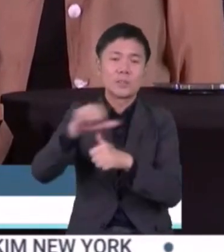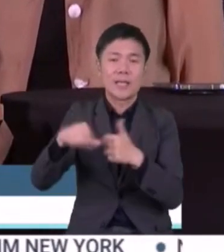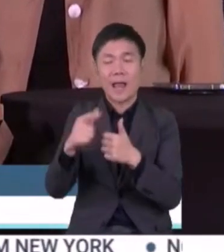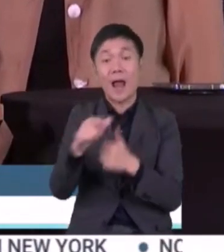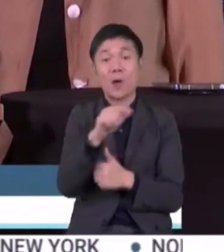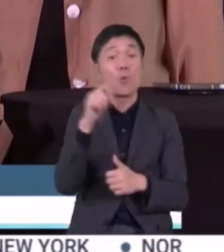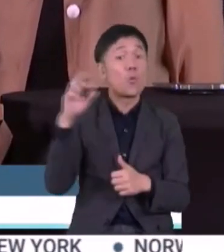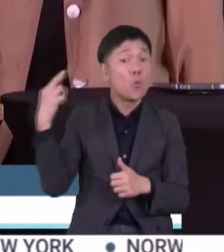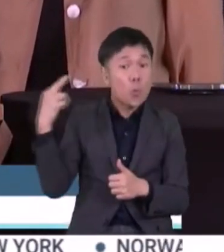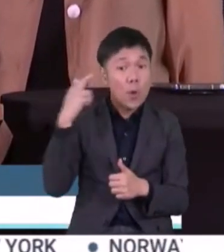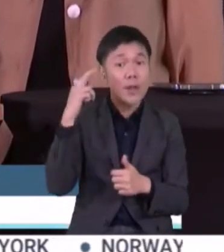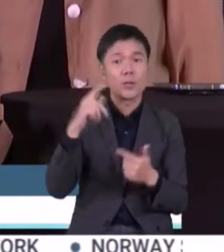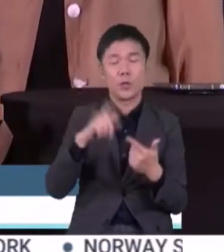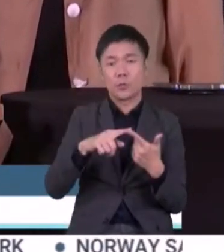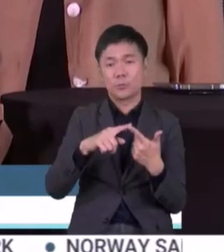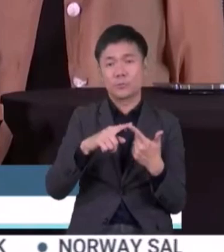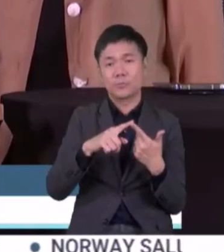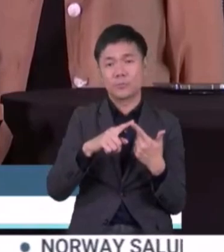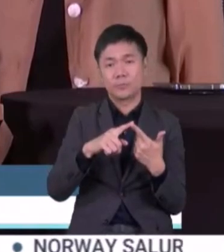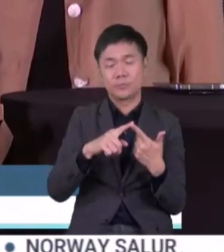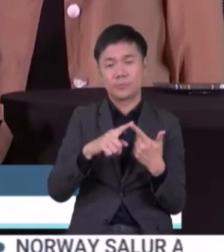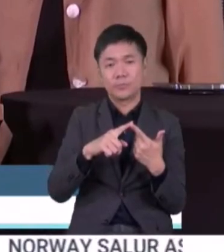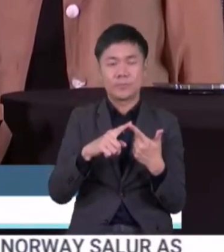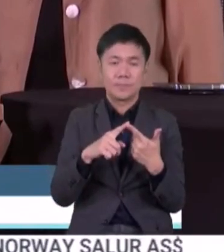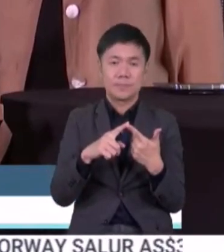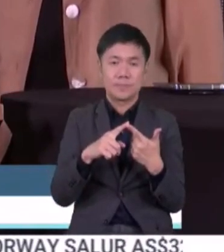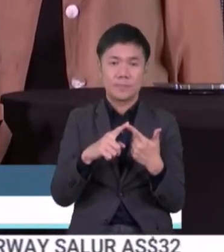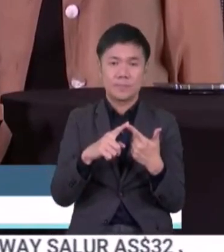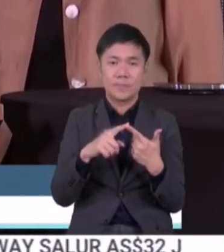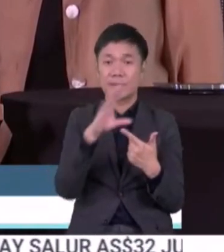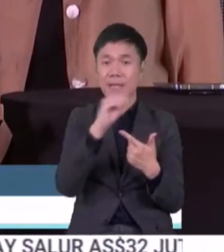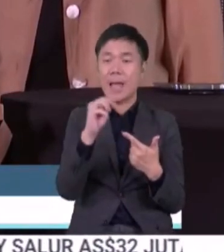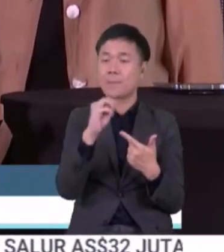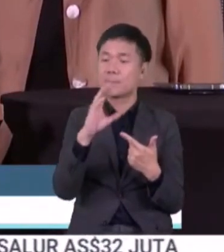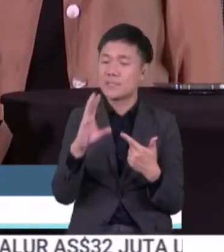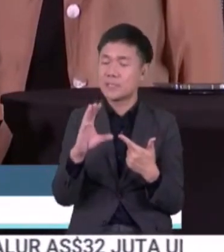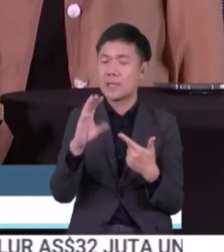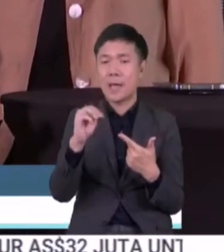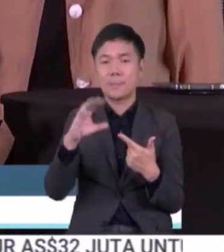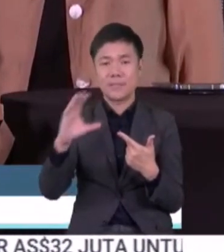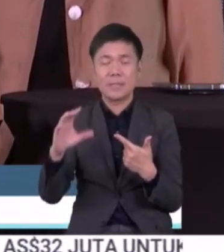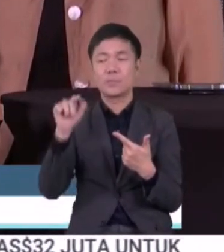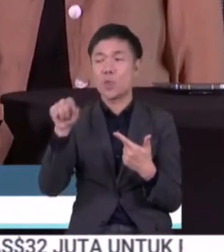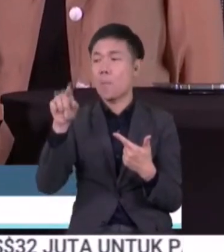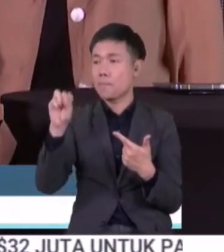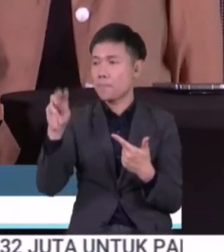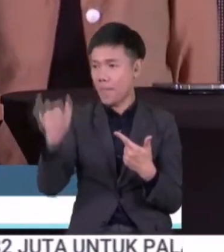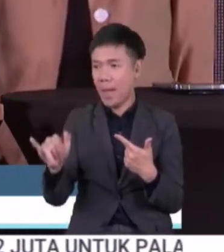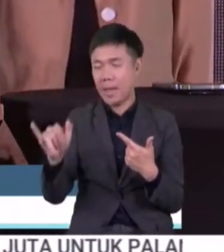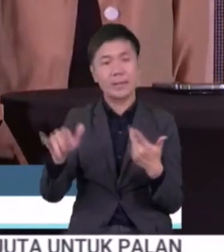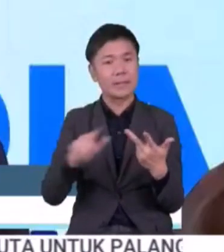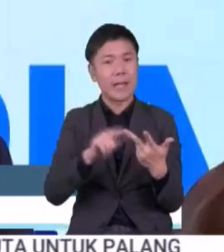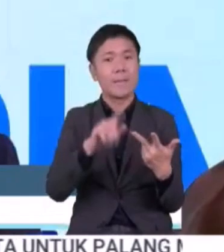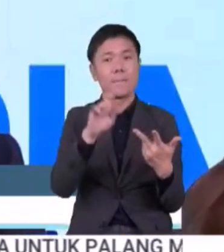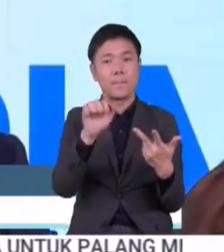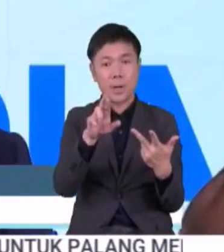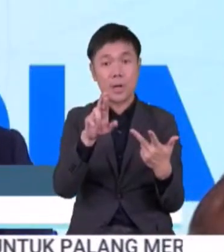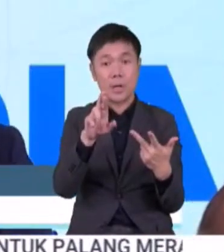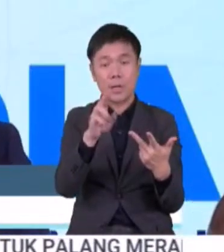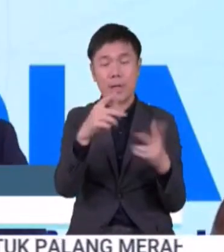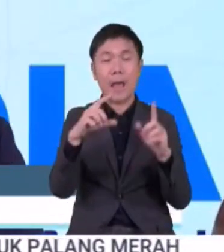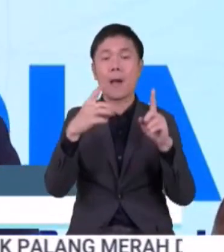RTM jabatan penerangan dan mcmc sebenarnya dmy serta